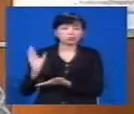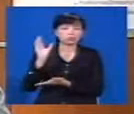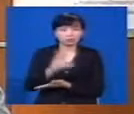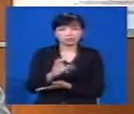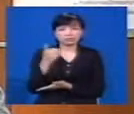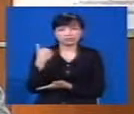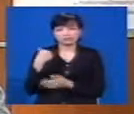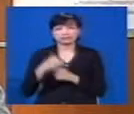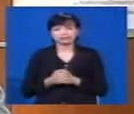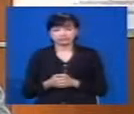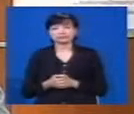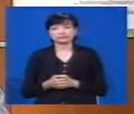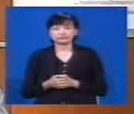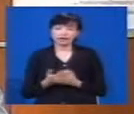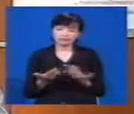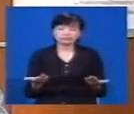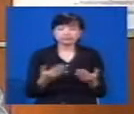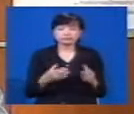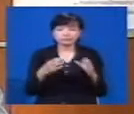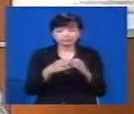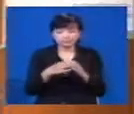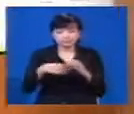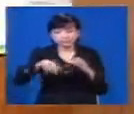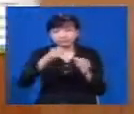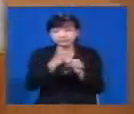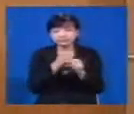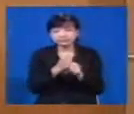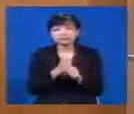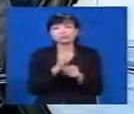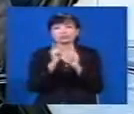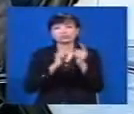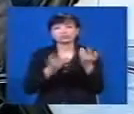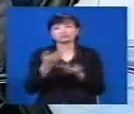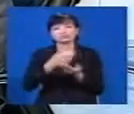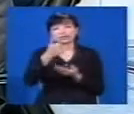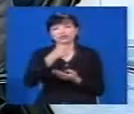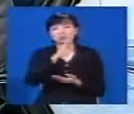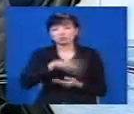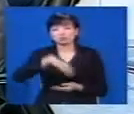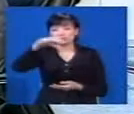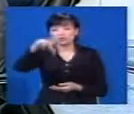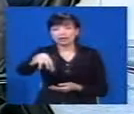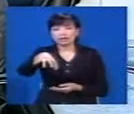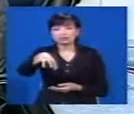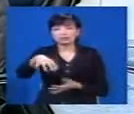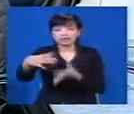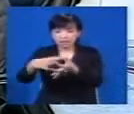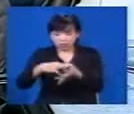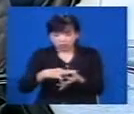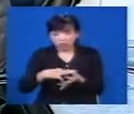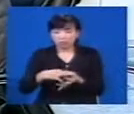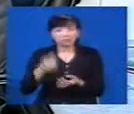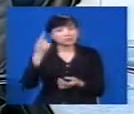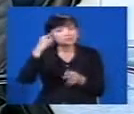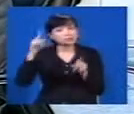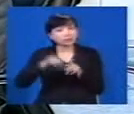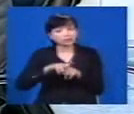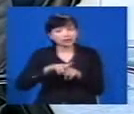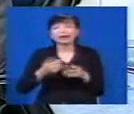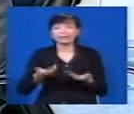งานย่อย ที่ทำได้เลย คุยกับทางหน่วยงานที่เกี่ยวข้องถ้าหน่วยงานที่เกี่ยวข้องเห็นตรงกันก็รับไปดำเนินการได้เลยไม่ต้องรอมารายงาน